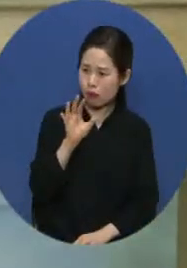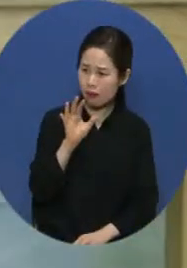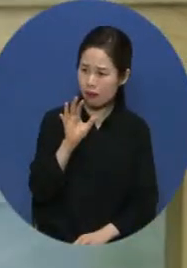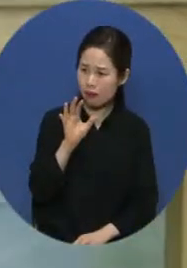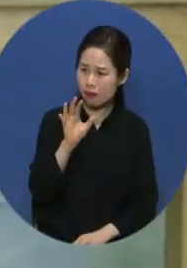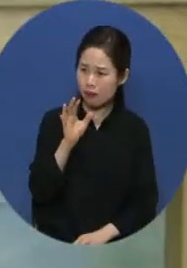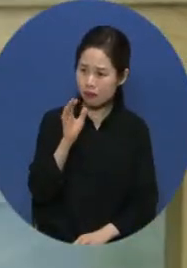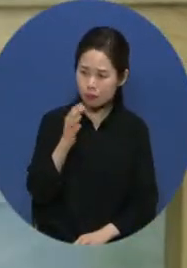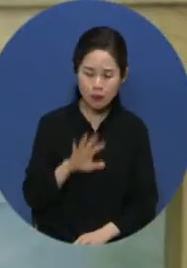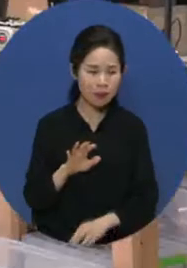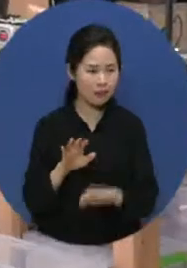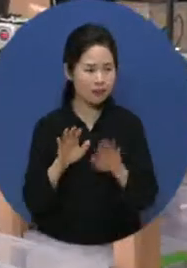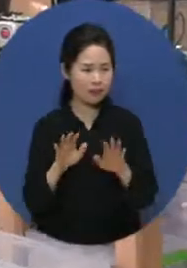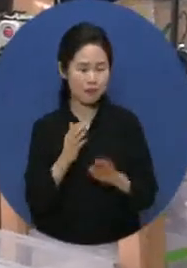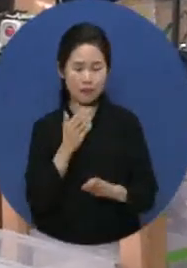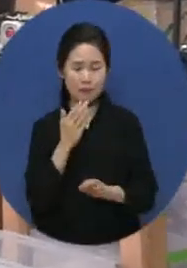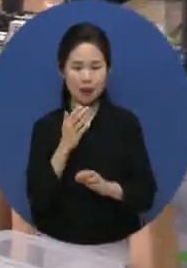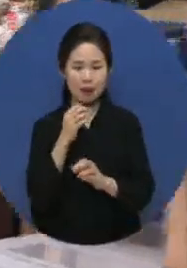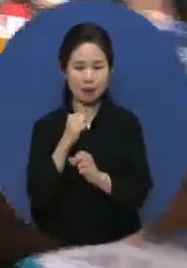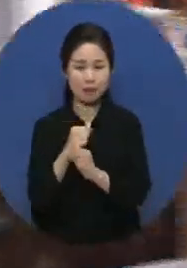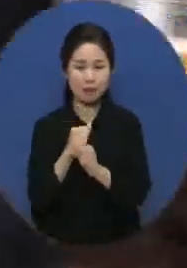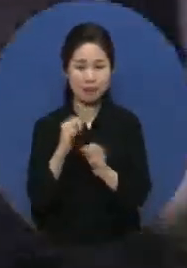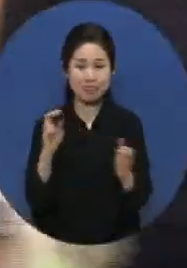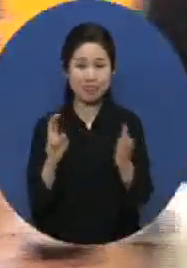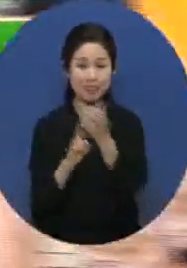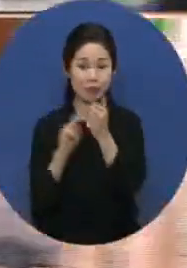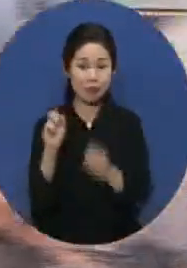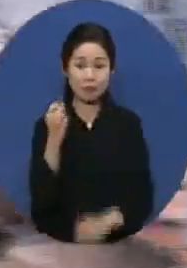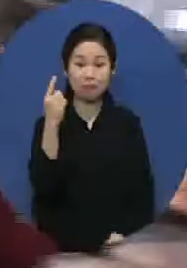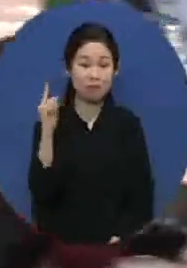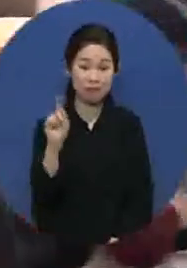만들 수 있었던 기적은 어디서 시작된 걸까요?